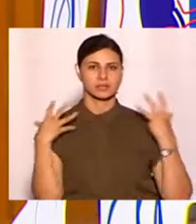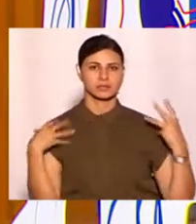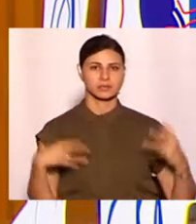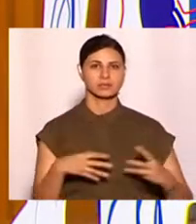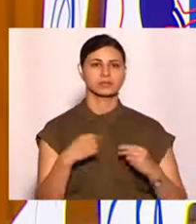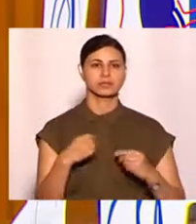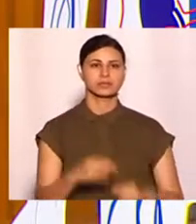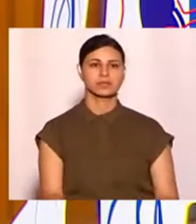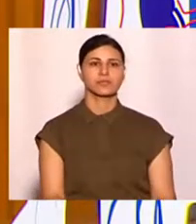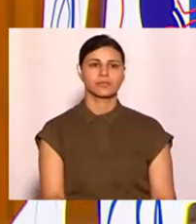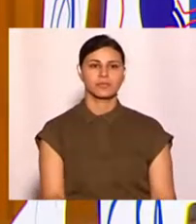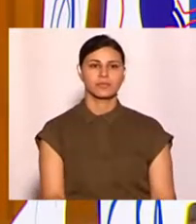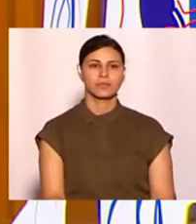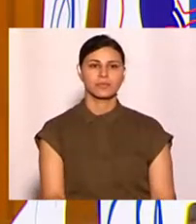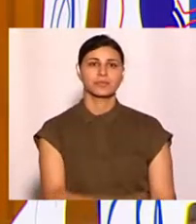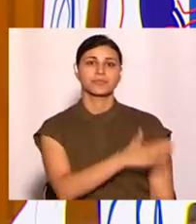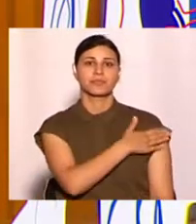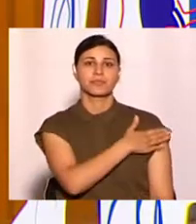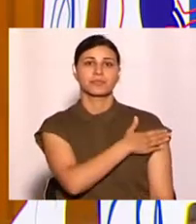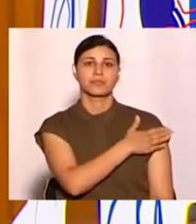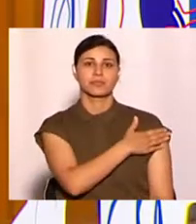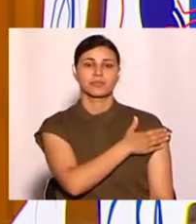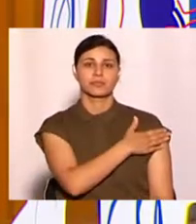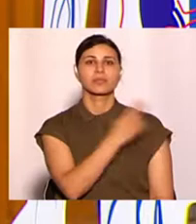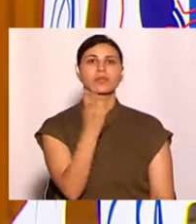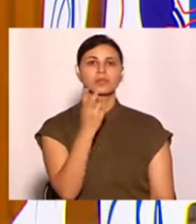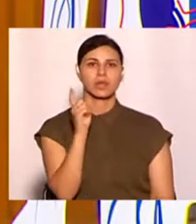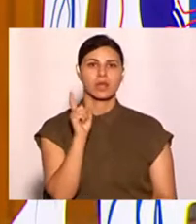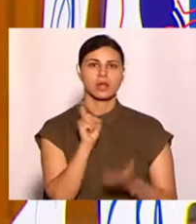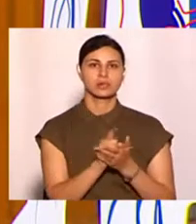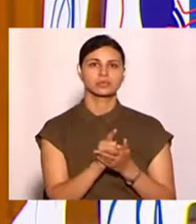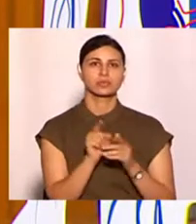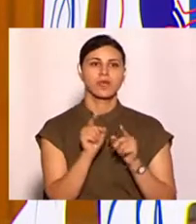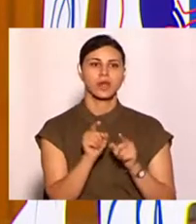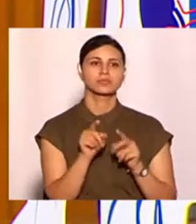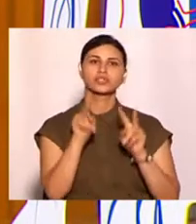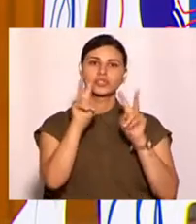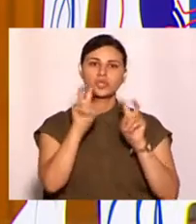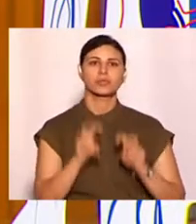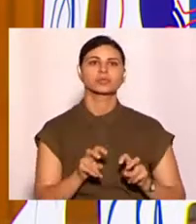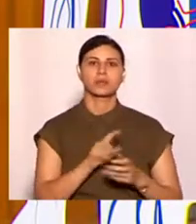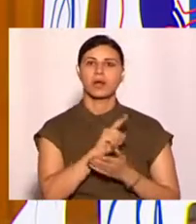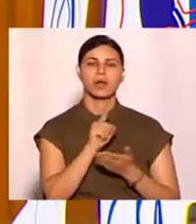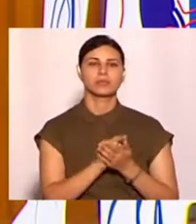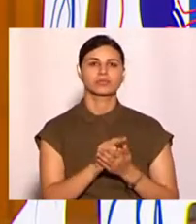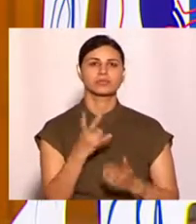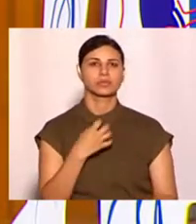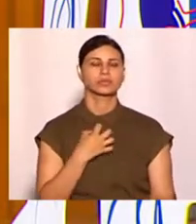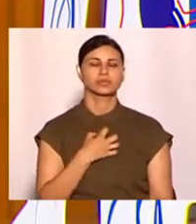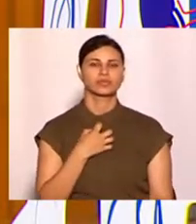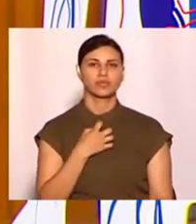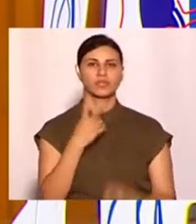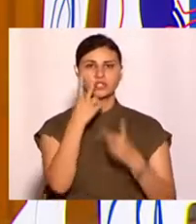თავზე ვაჩვენებ, ანუ ხელს რომ აწევთ, ეს კუნთი წამოიწევა. აუცილებელია ამ კუნთის შემოწმება, ეს კუნთი აუცილებელია და მნიშვნელოვანია,